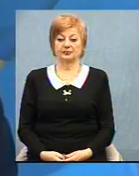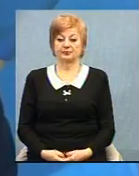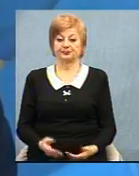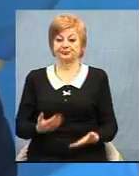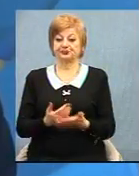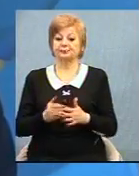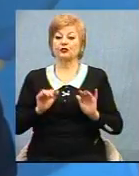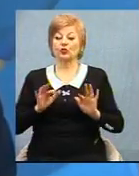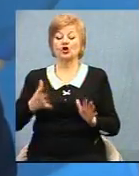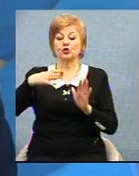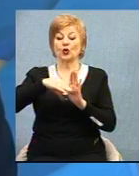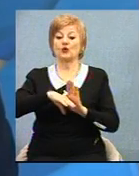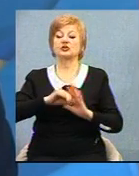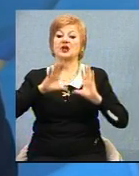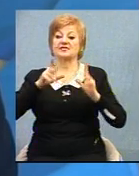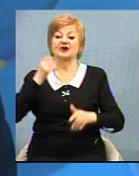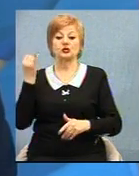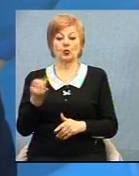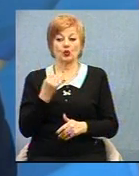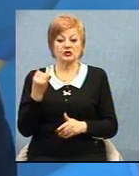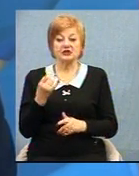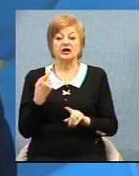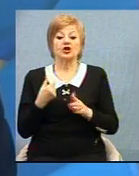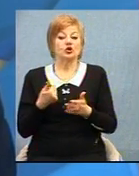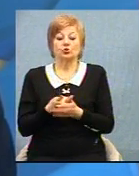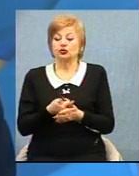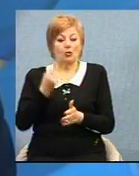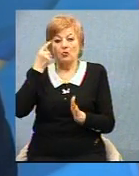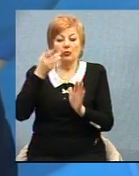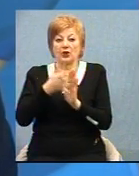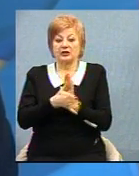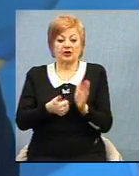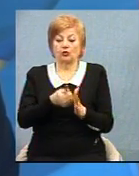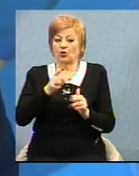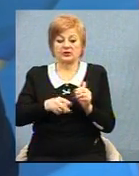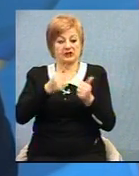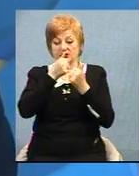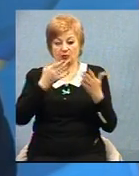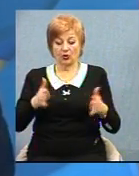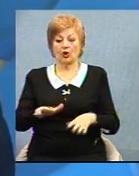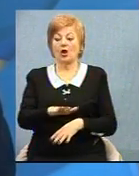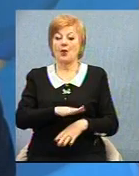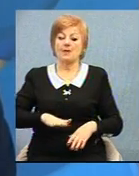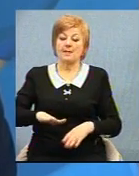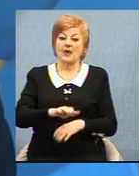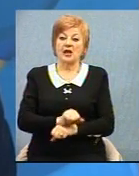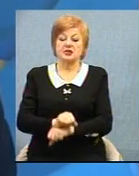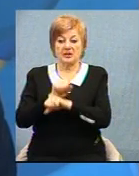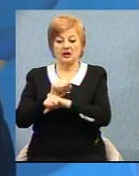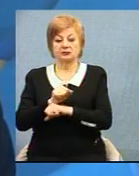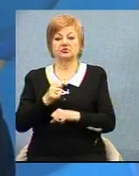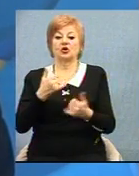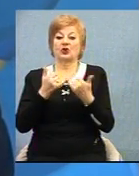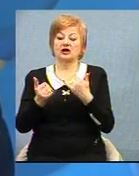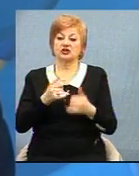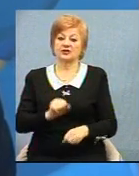Події, що увійшли у світову історію, але осягнути які до кінця ми ще не змогли. Майдан, помаранчева революція,